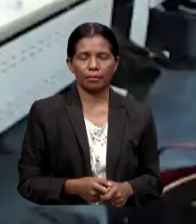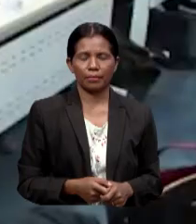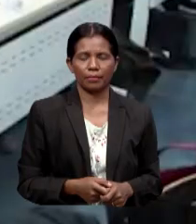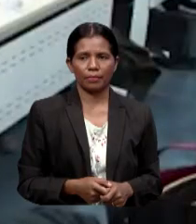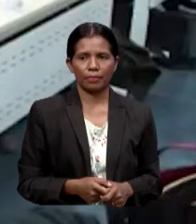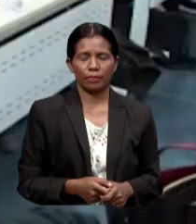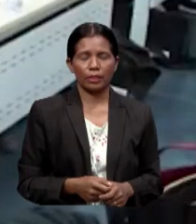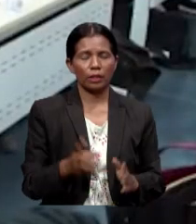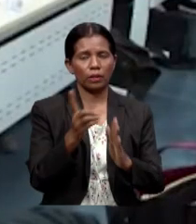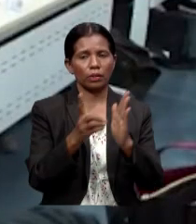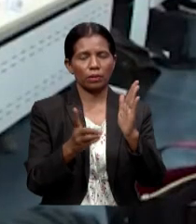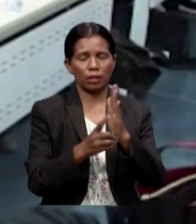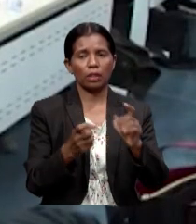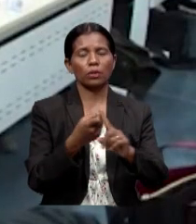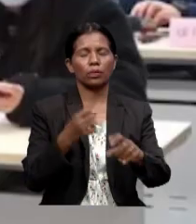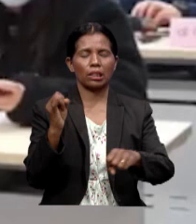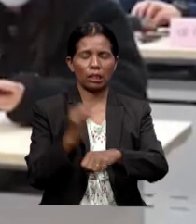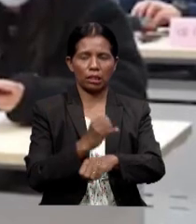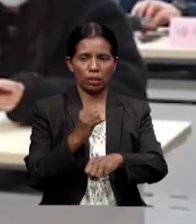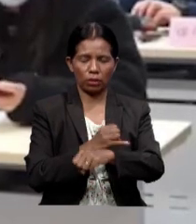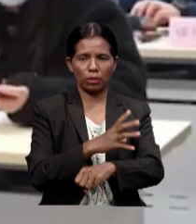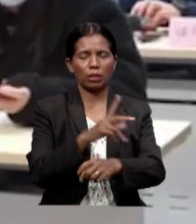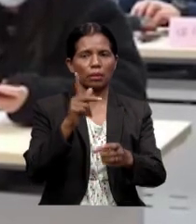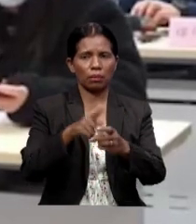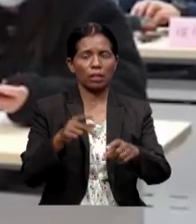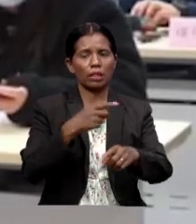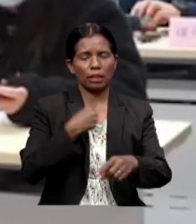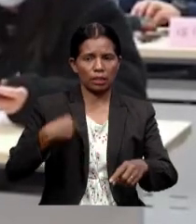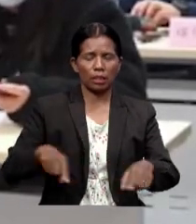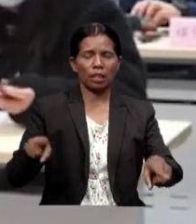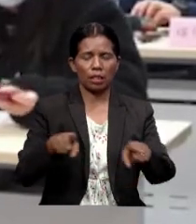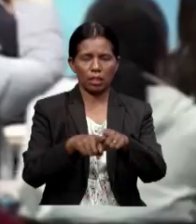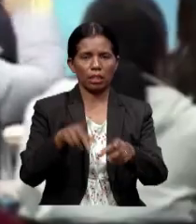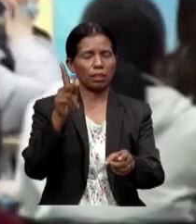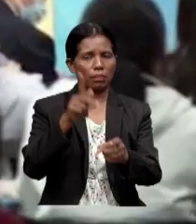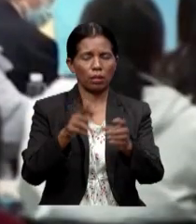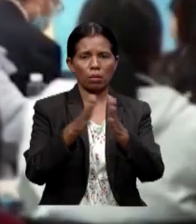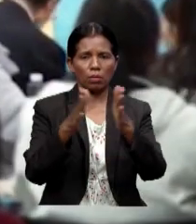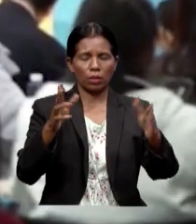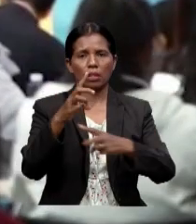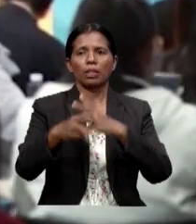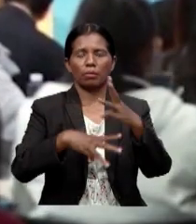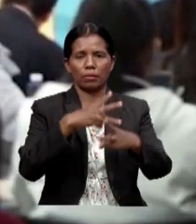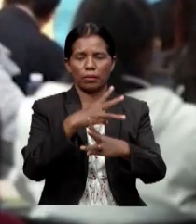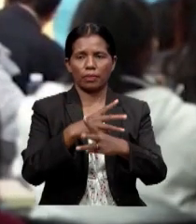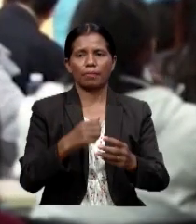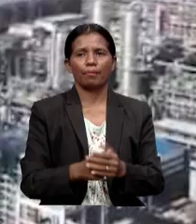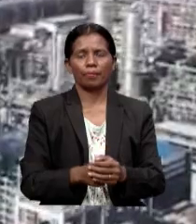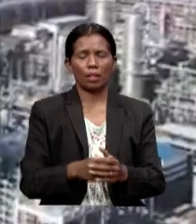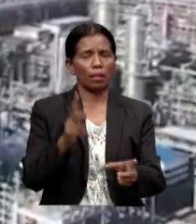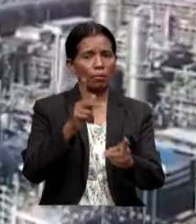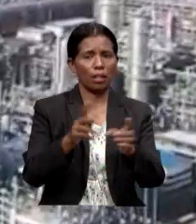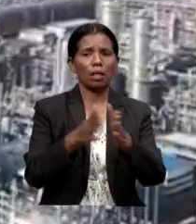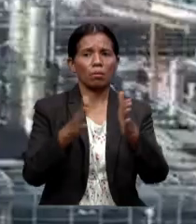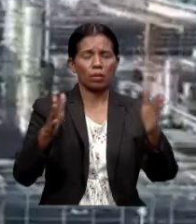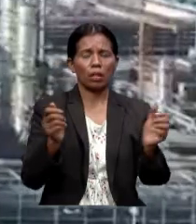Tuir dadus si Federasaun Industria Kimika no Petroliu katak sina sayanesan finansira Petroliu Botliu i Amudo. Refinaria Petroliu hamutuk